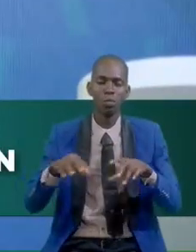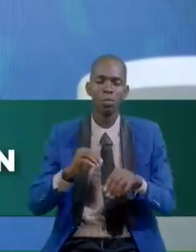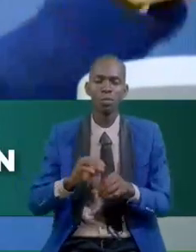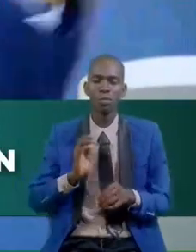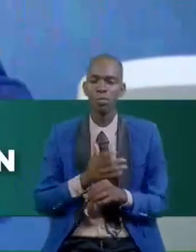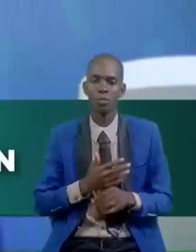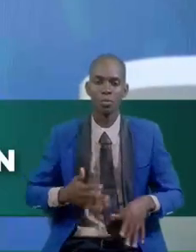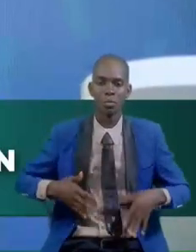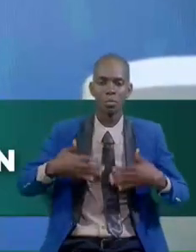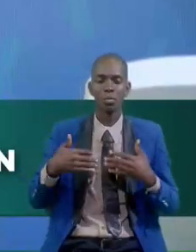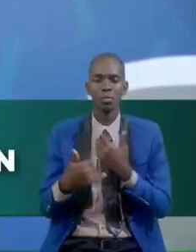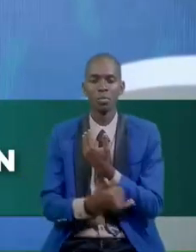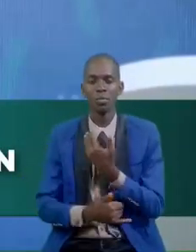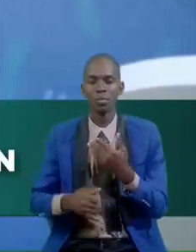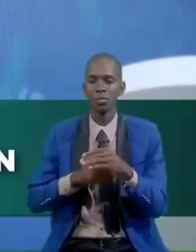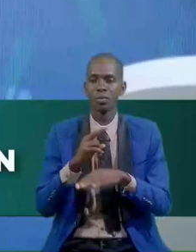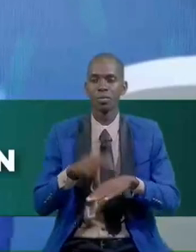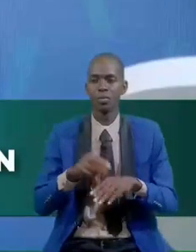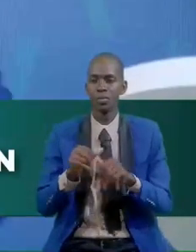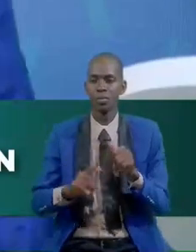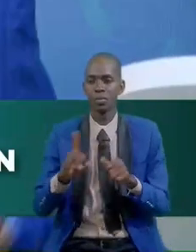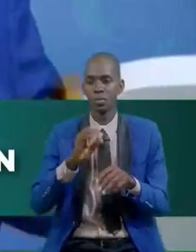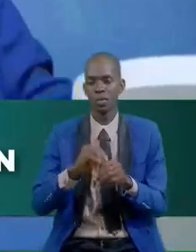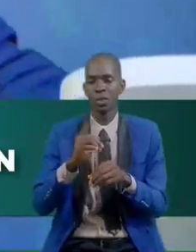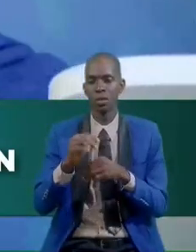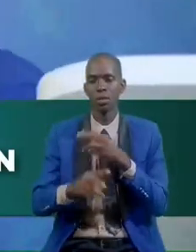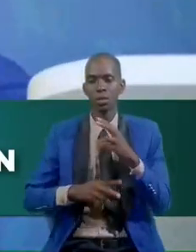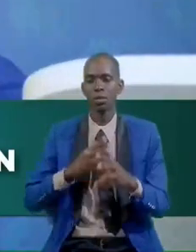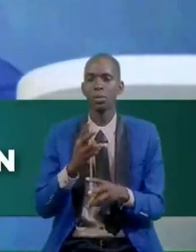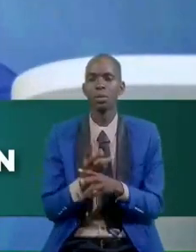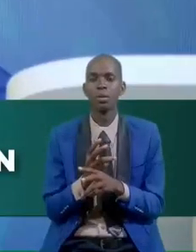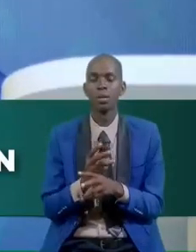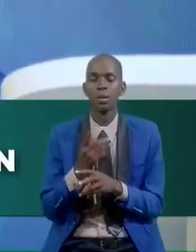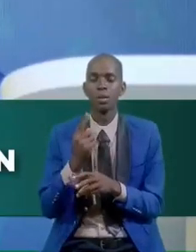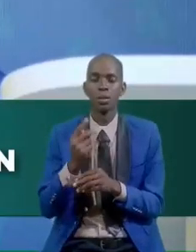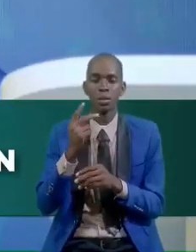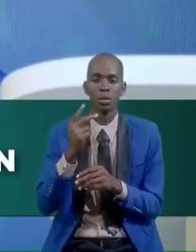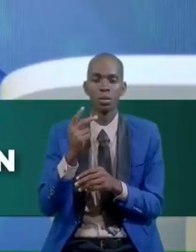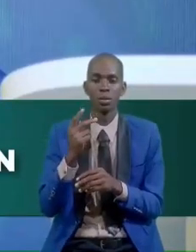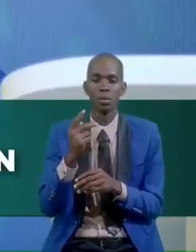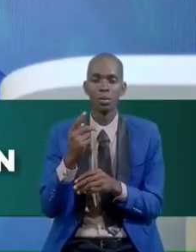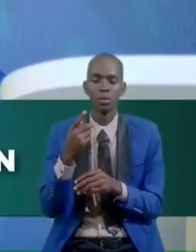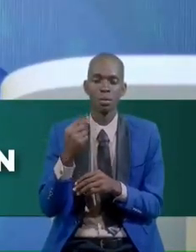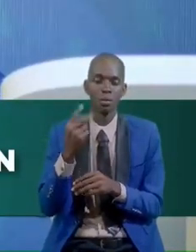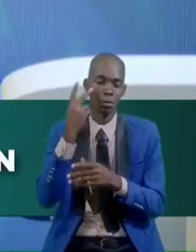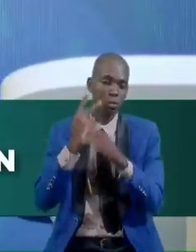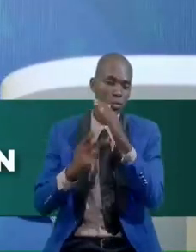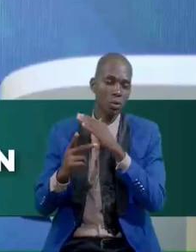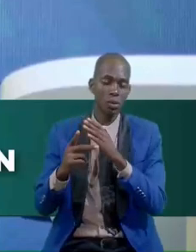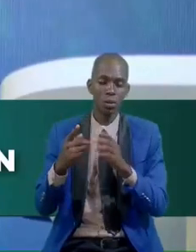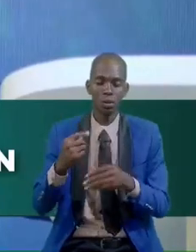dans notre continent, partout, dans le monde. La prophétie, le